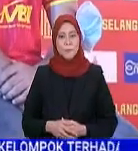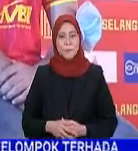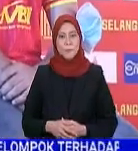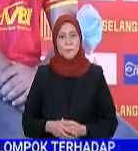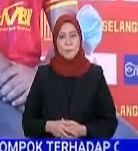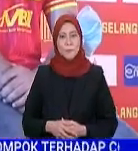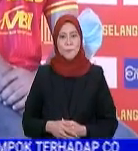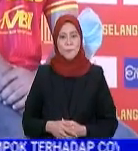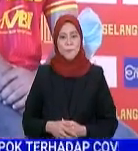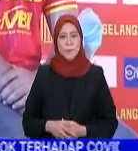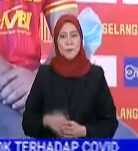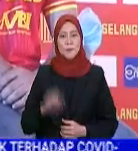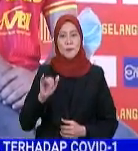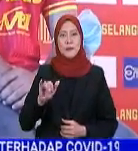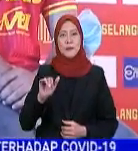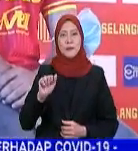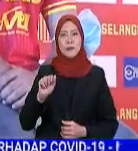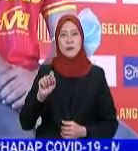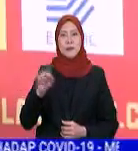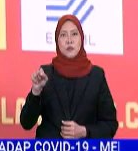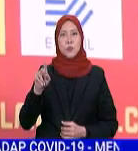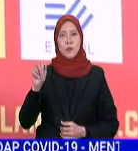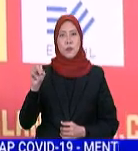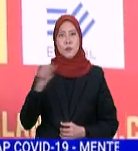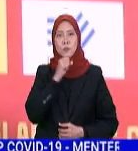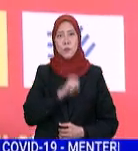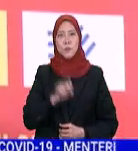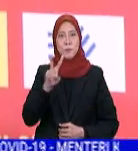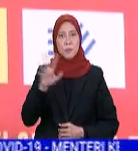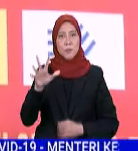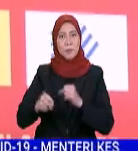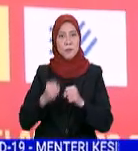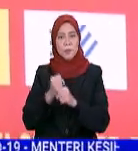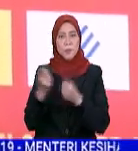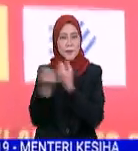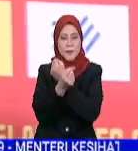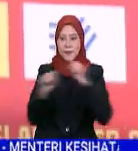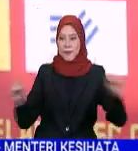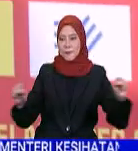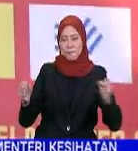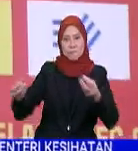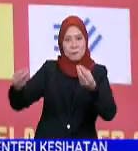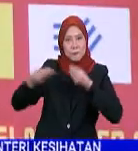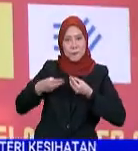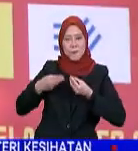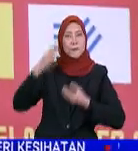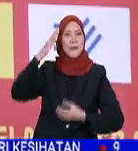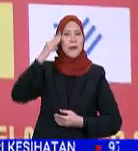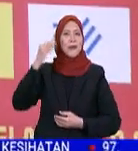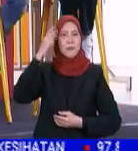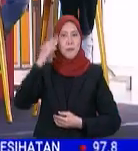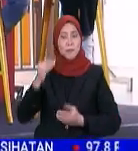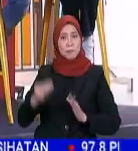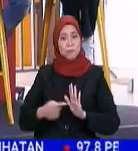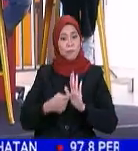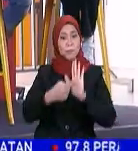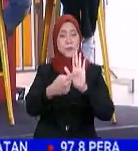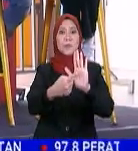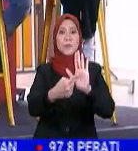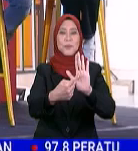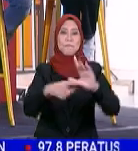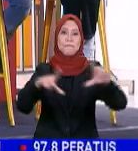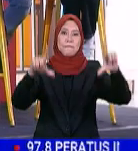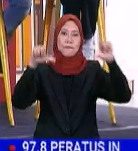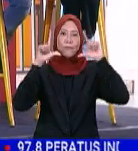Sementara itu, bagi Yazzan Al-Arab, 25 tahun, dia bersedia untuk mencurahkan segala pengalamannya bagi membawa Selangor FC ke peringkat